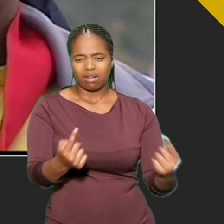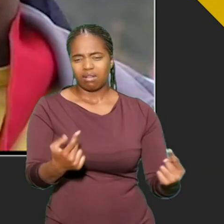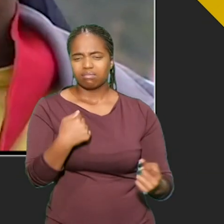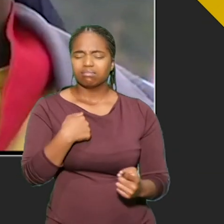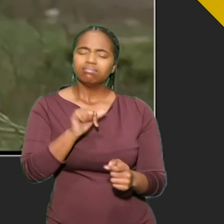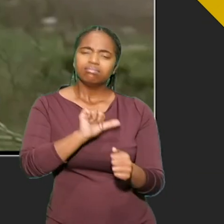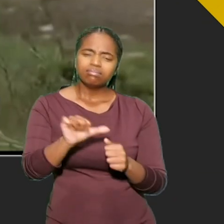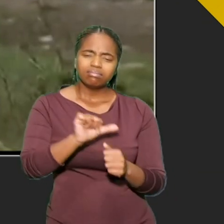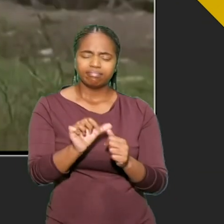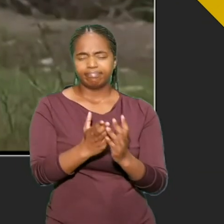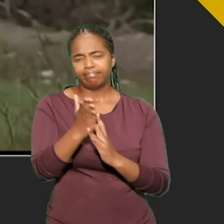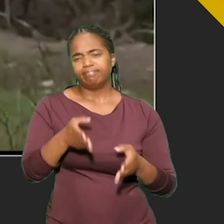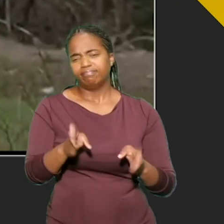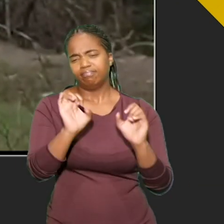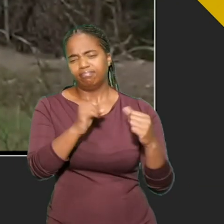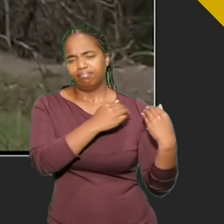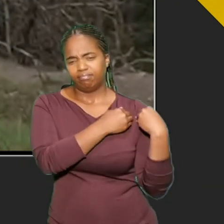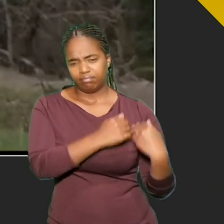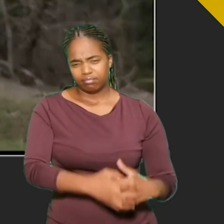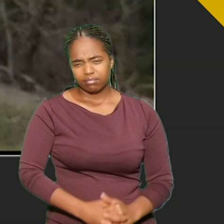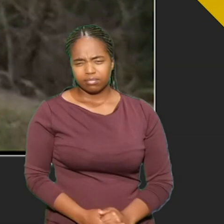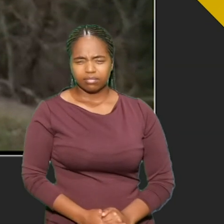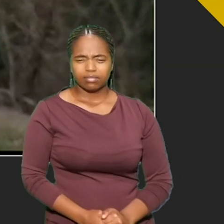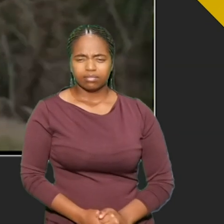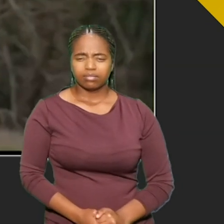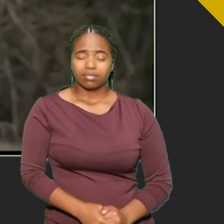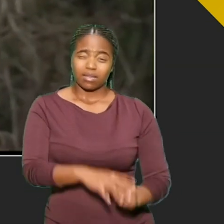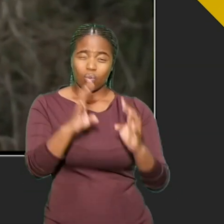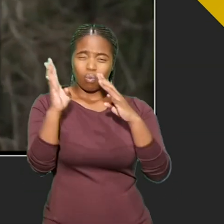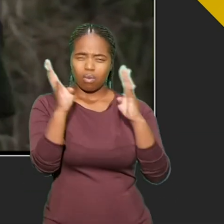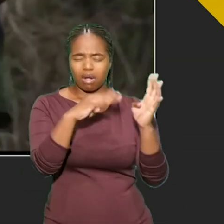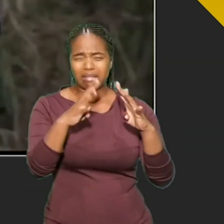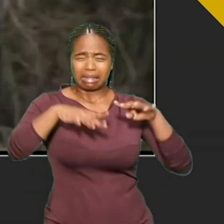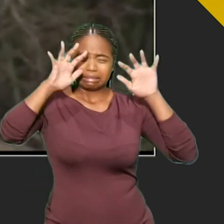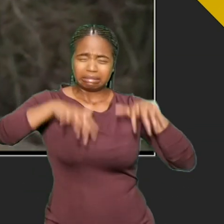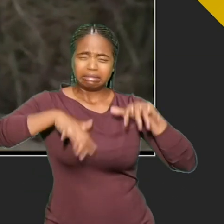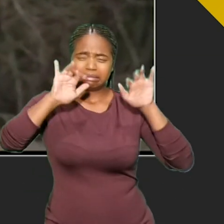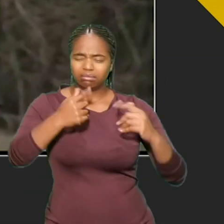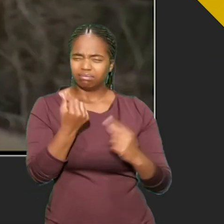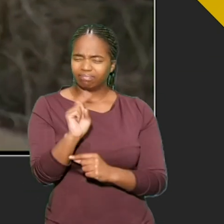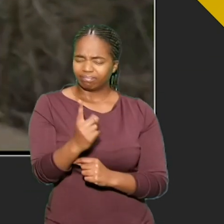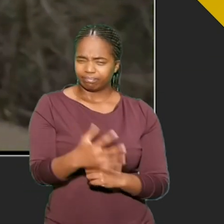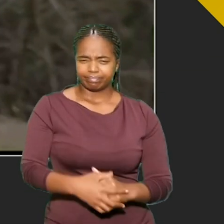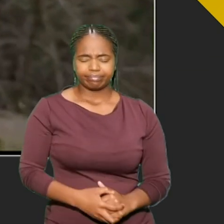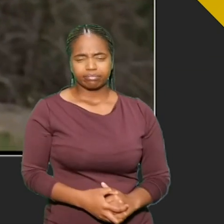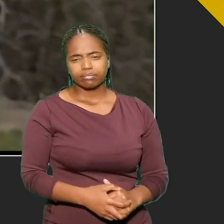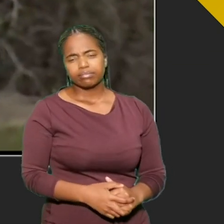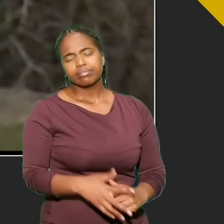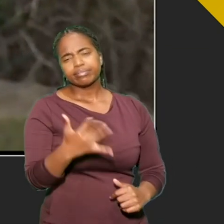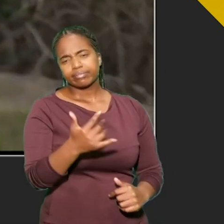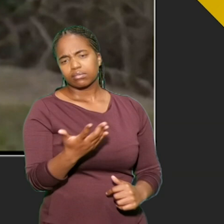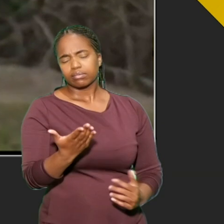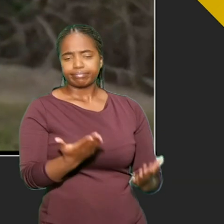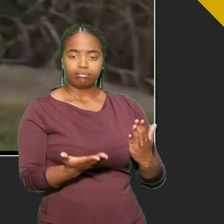bangakwazi into yobana bakhuseleke kufika isichotho abantwana bakho umntana esesesikolweni nenze njani xa ube